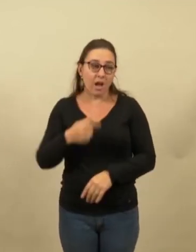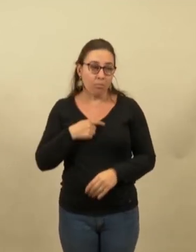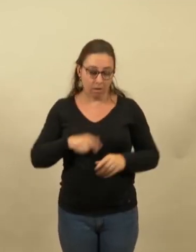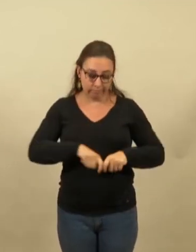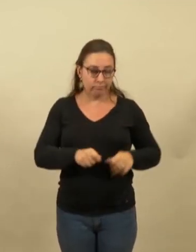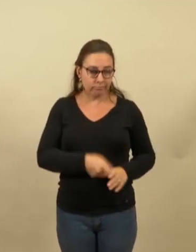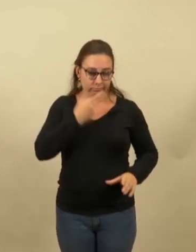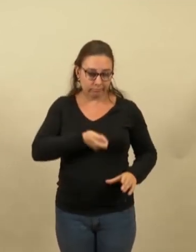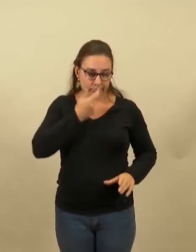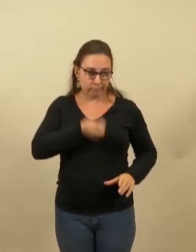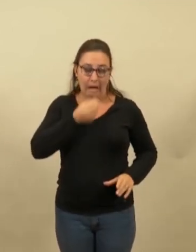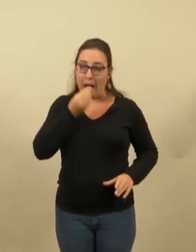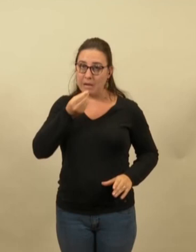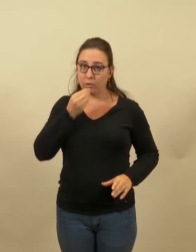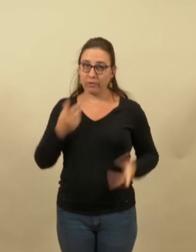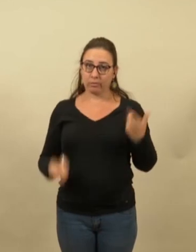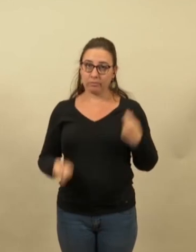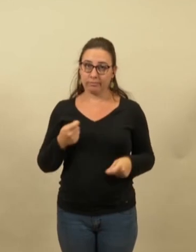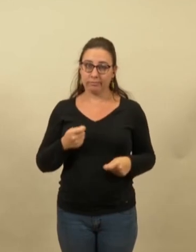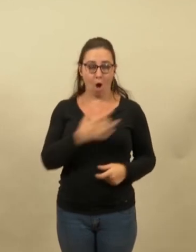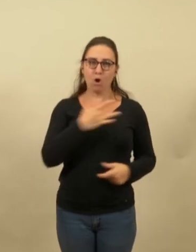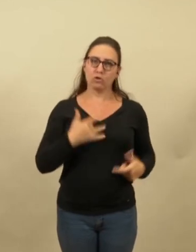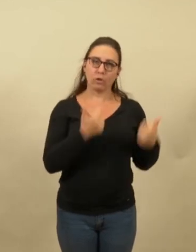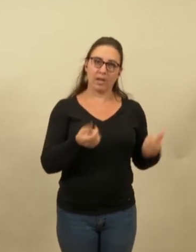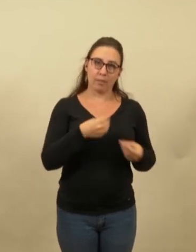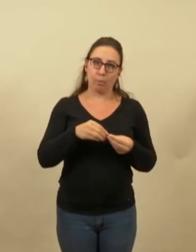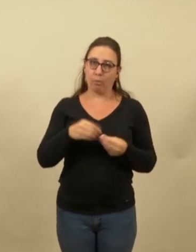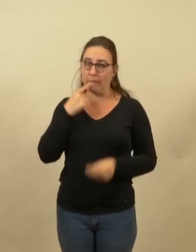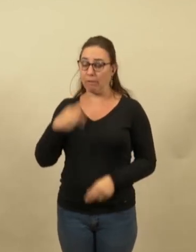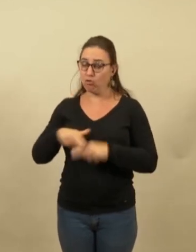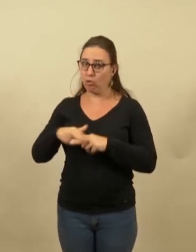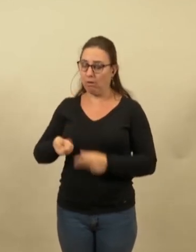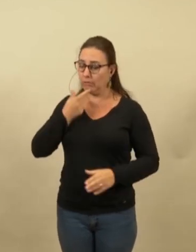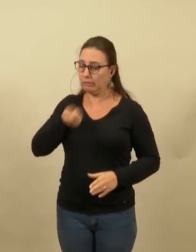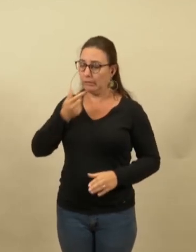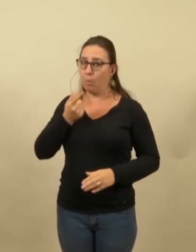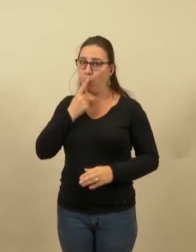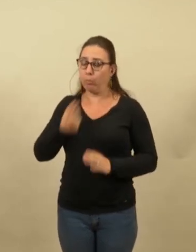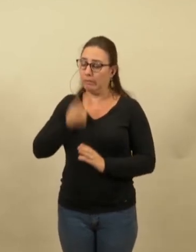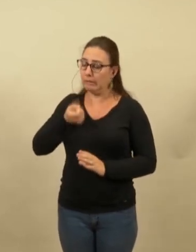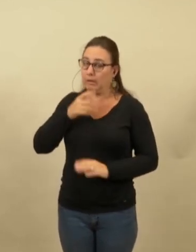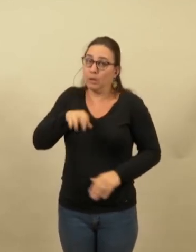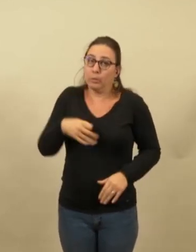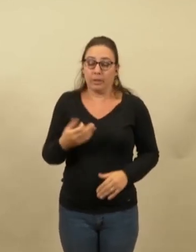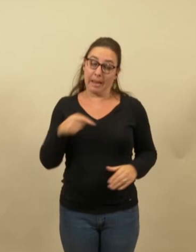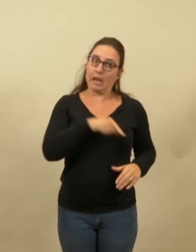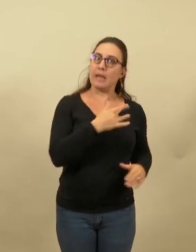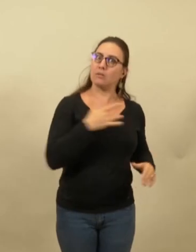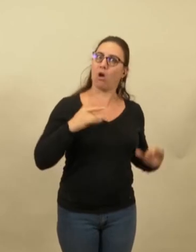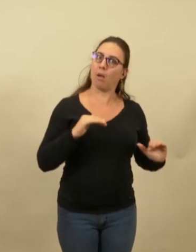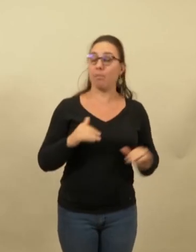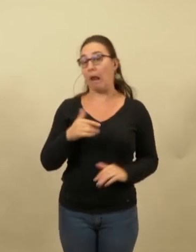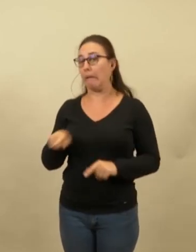alimentation il a une partie qui est saine et je rajoute une partie qui est pas saine par dessus mais j'ai je mange une partie c'est